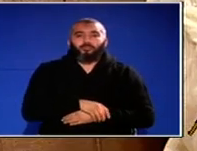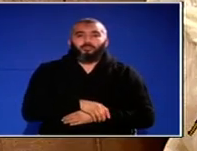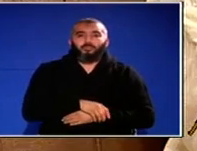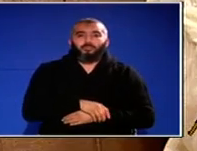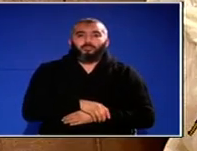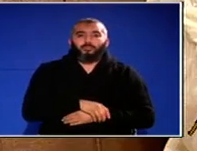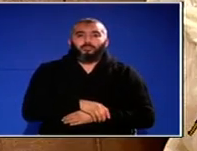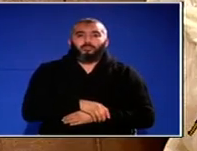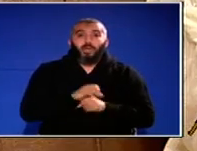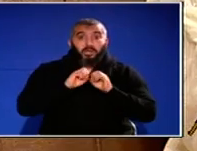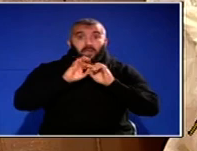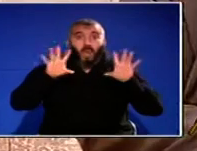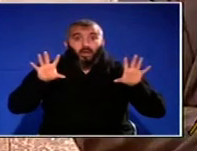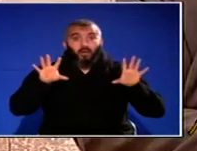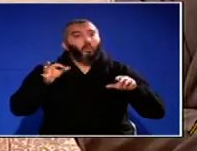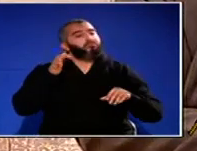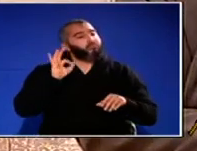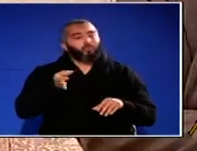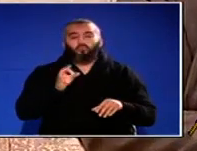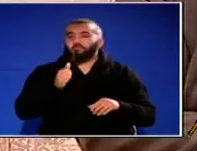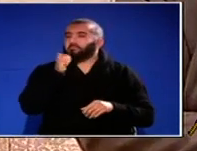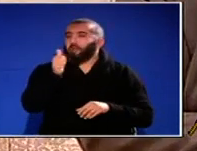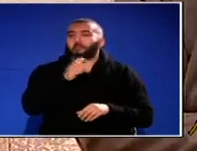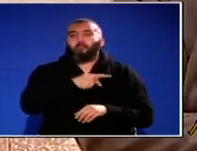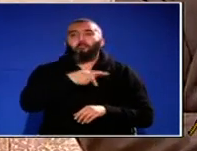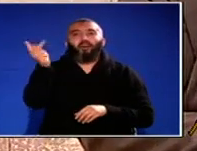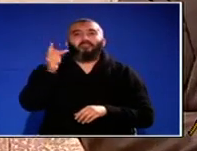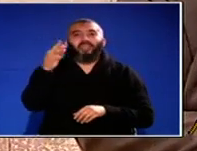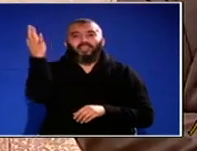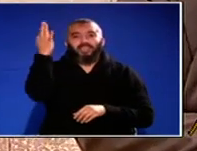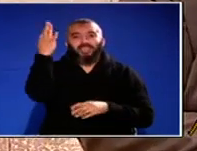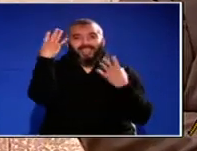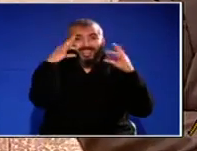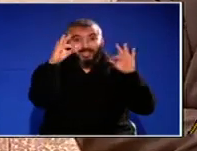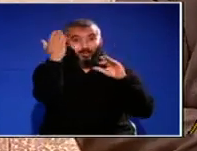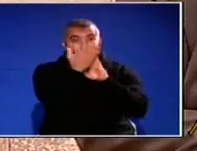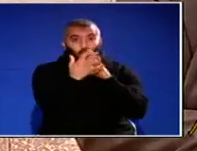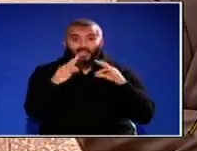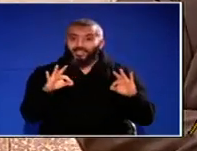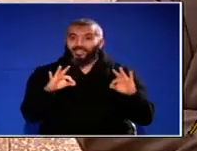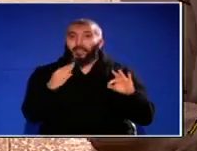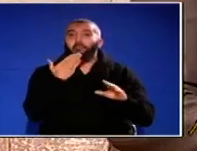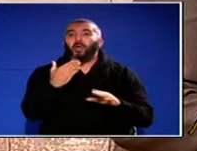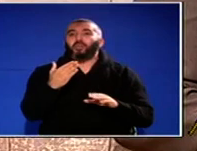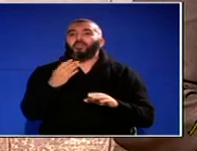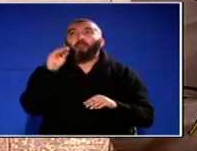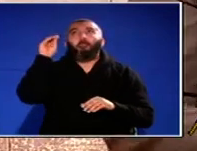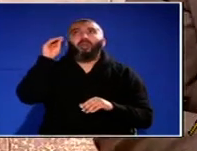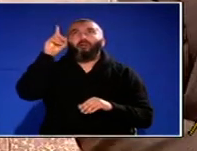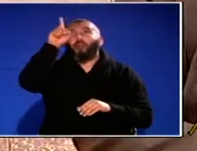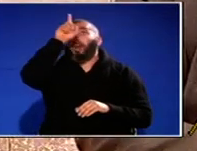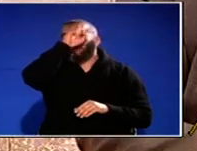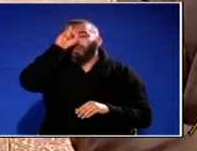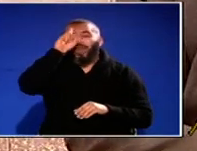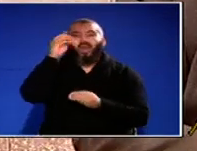قبل. السؤال واضح سي أحمد؟ واضح سي عبد الله، واضح 10/10. الله ينورك وبارك الله فيكم وربي يجازيكم